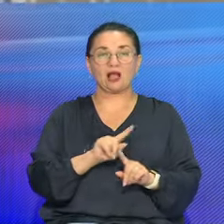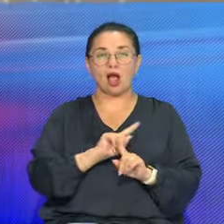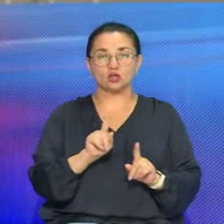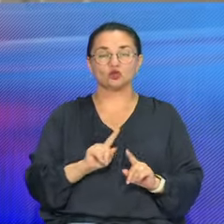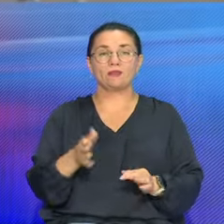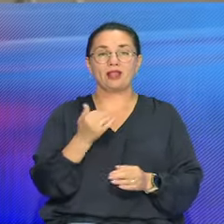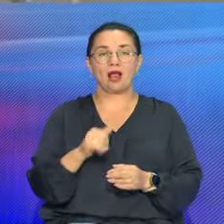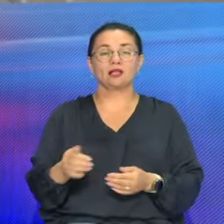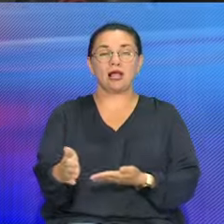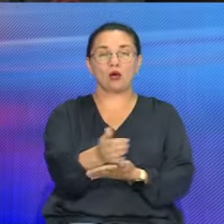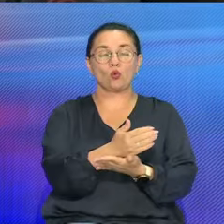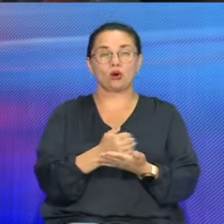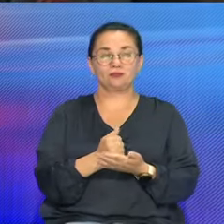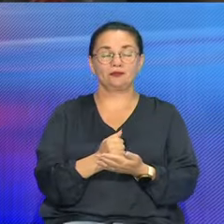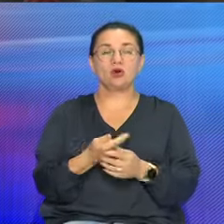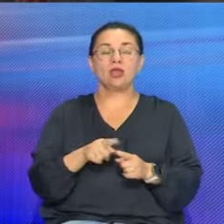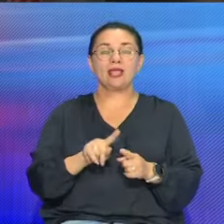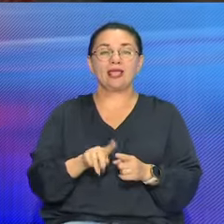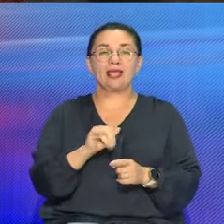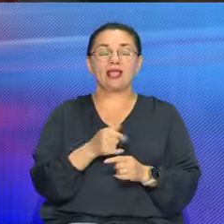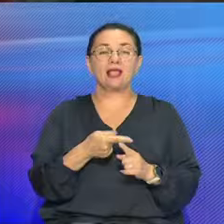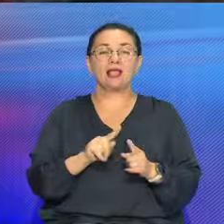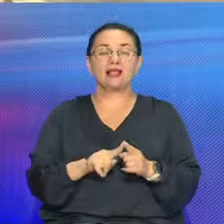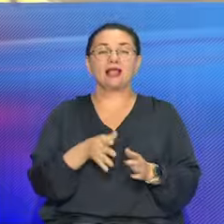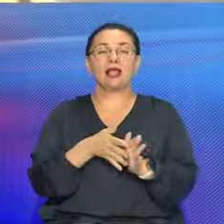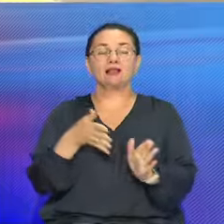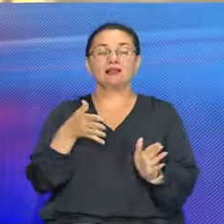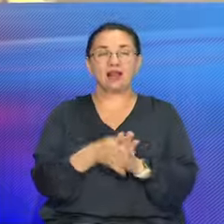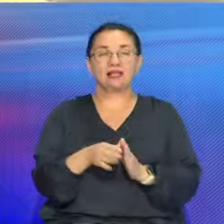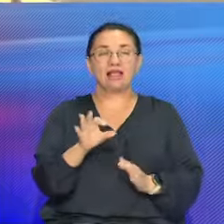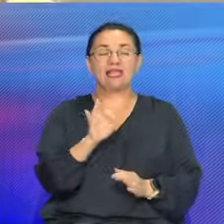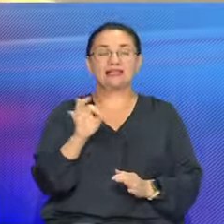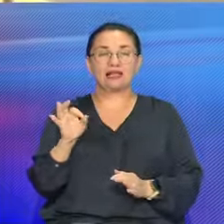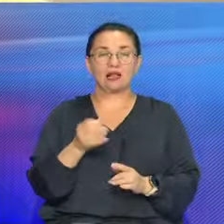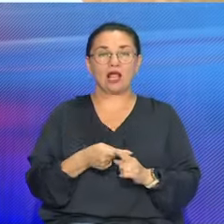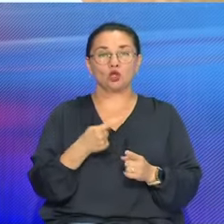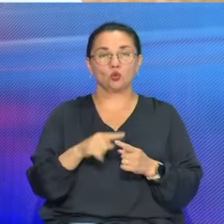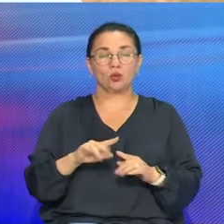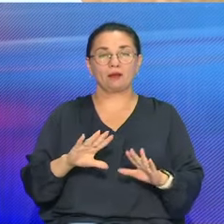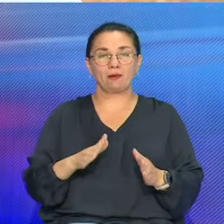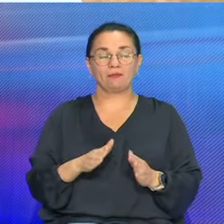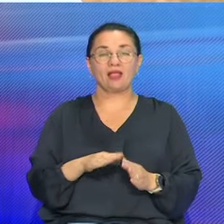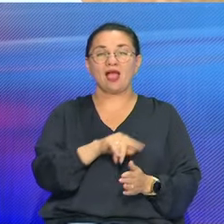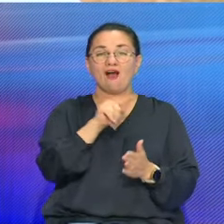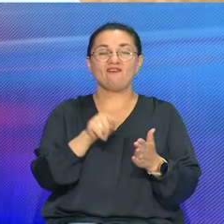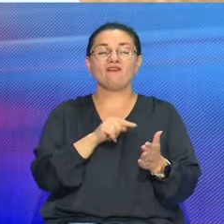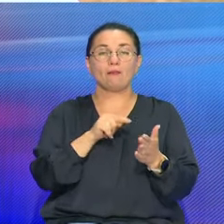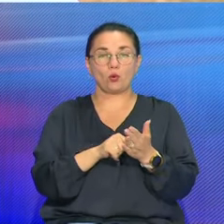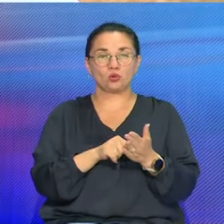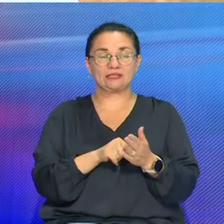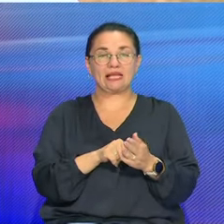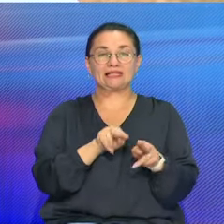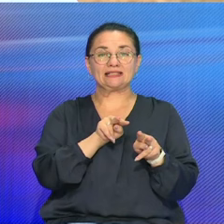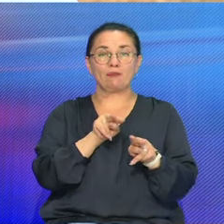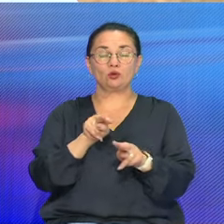не толькі за станом техники. На контроле крадзеж паліва, страты зерня и шэраг іншых момантаў. Вопросы соблюдения законности в ходе